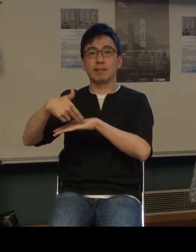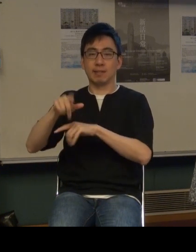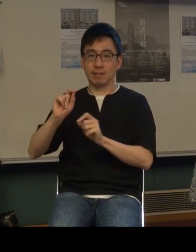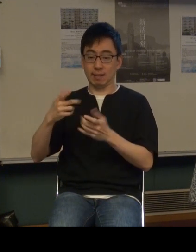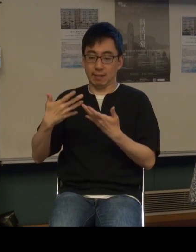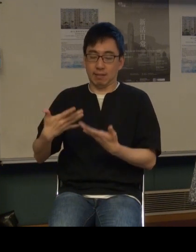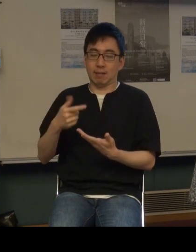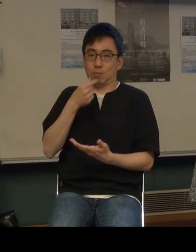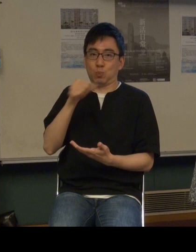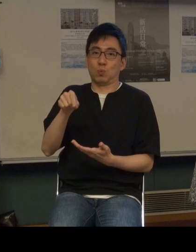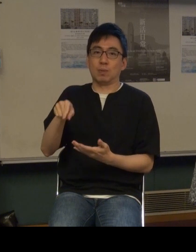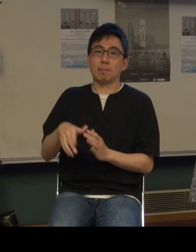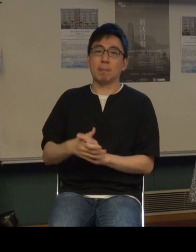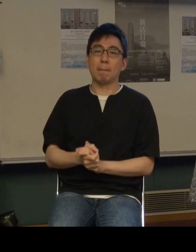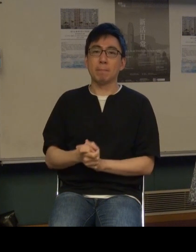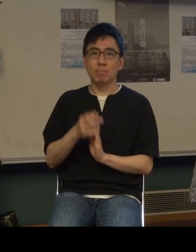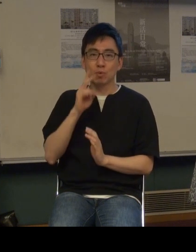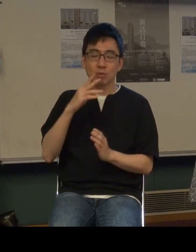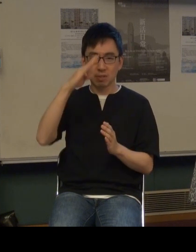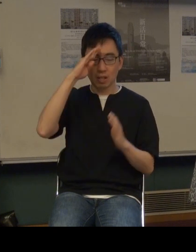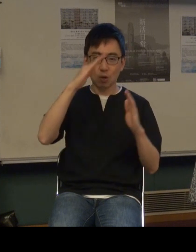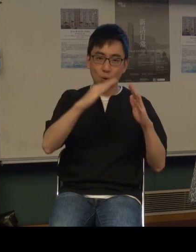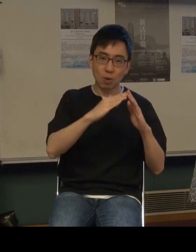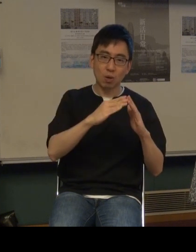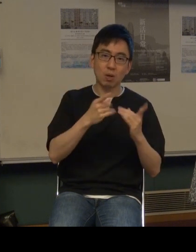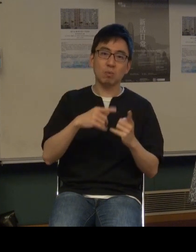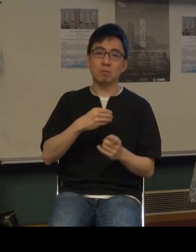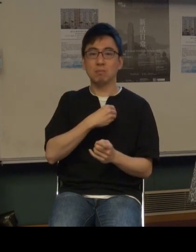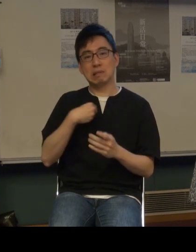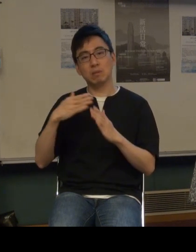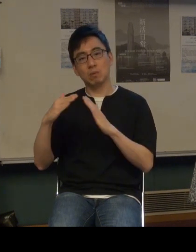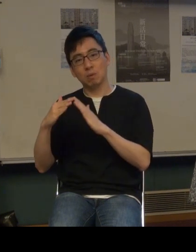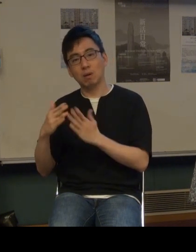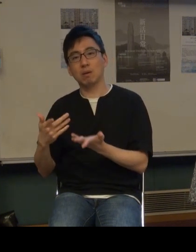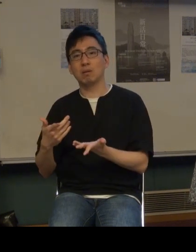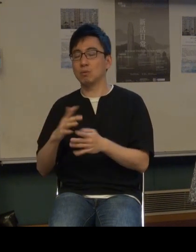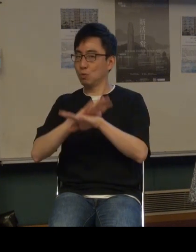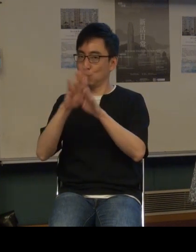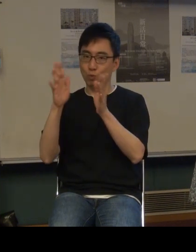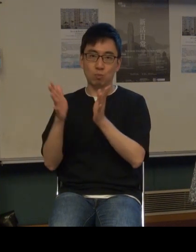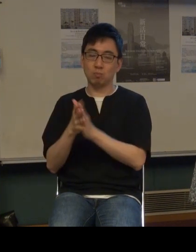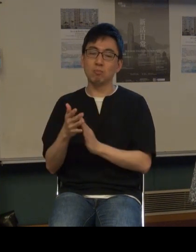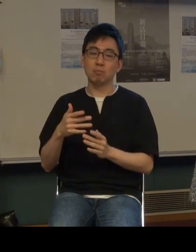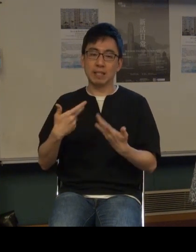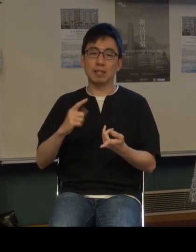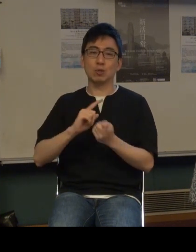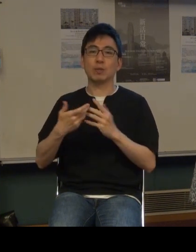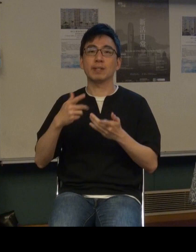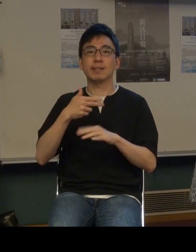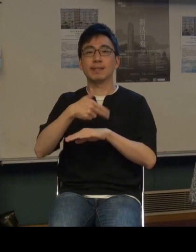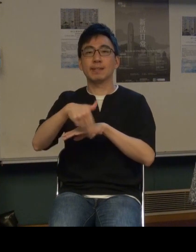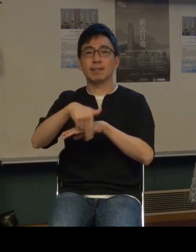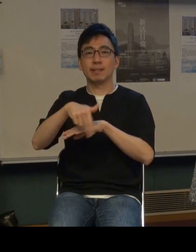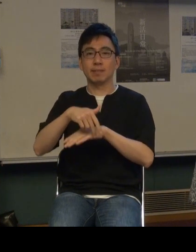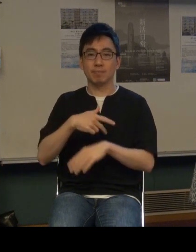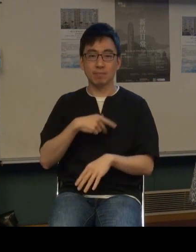是起這些的差館啊，或者起這個醫院的。我們看到呢戰